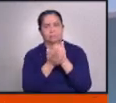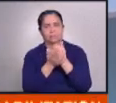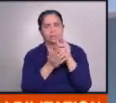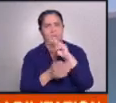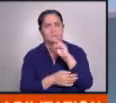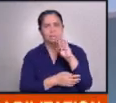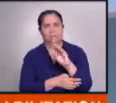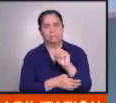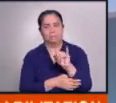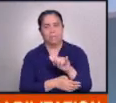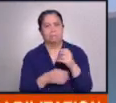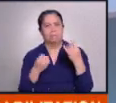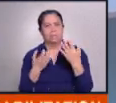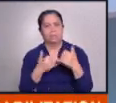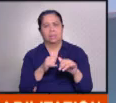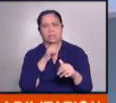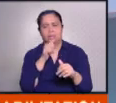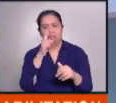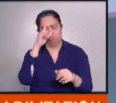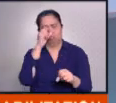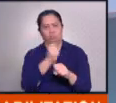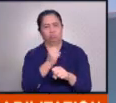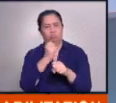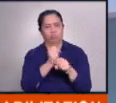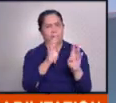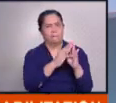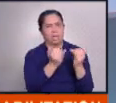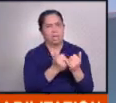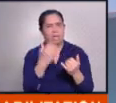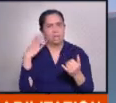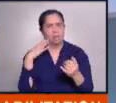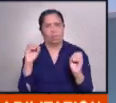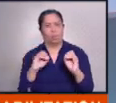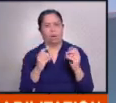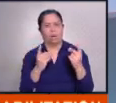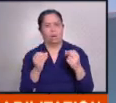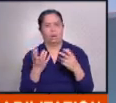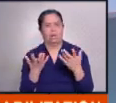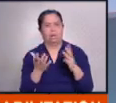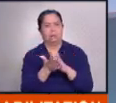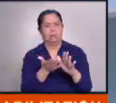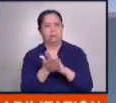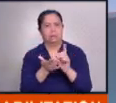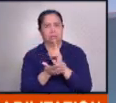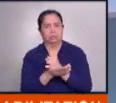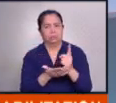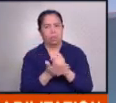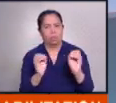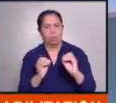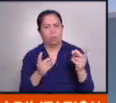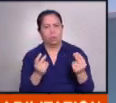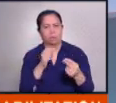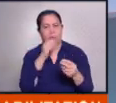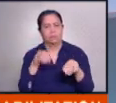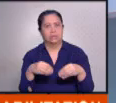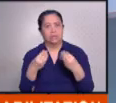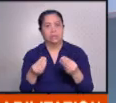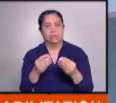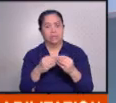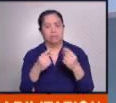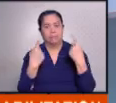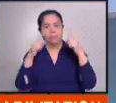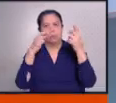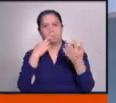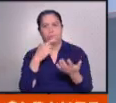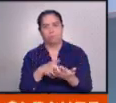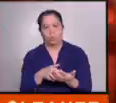ng Manila Bay. Marami pa rin daw kasing pasaway na barangay captain ang walang weekly clean-up drive at hindi nagbibigay ng